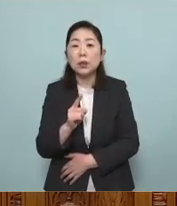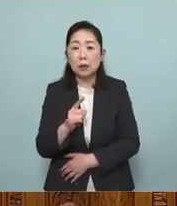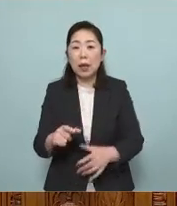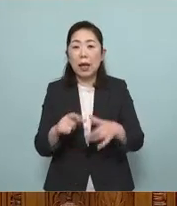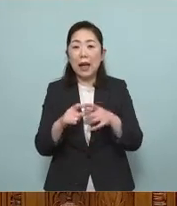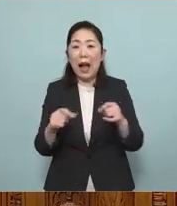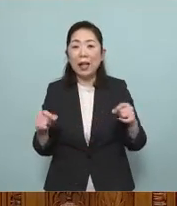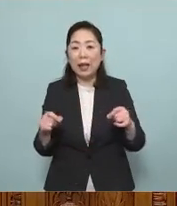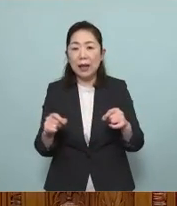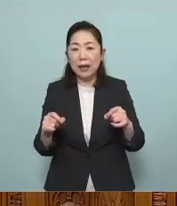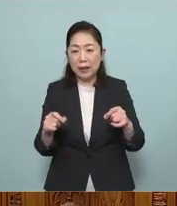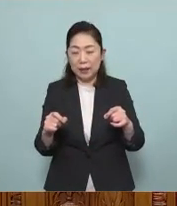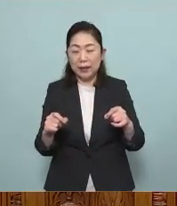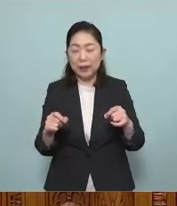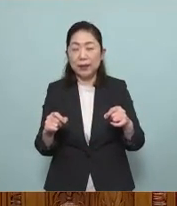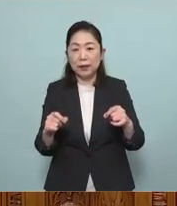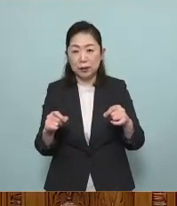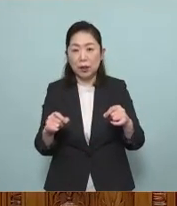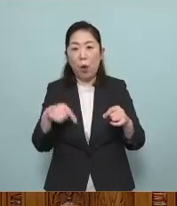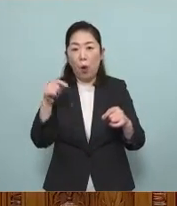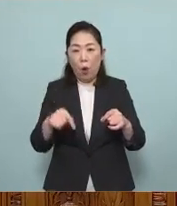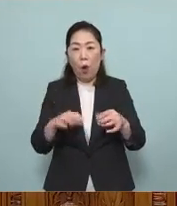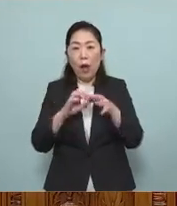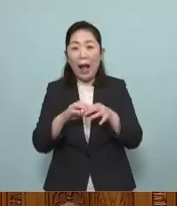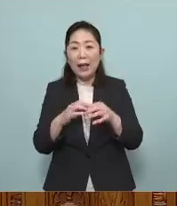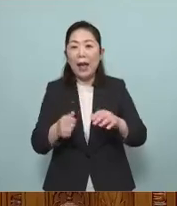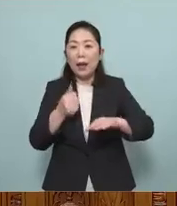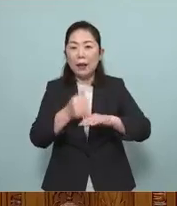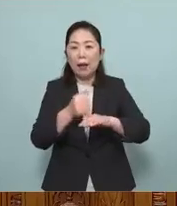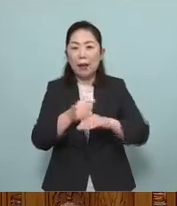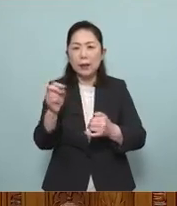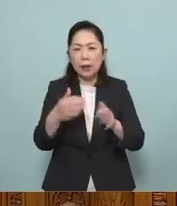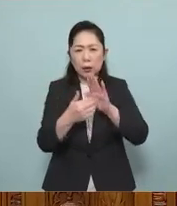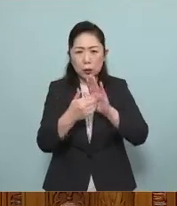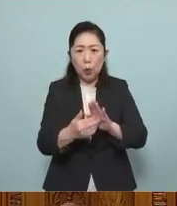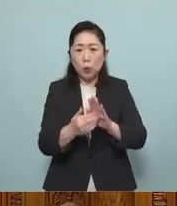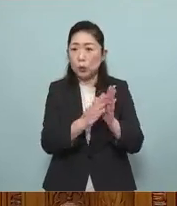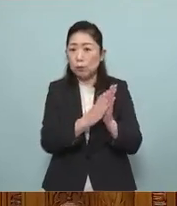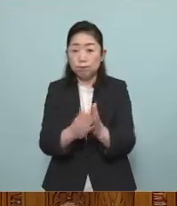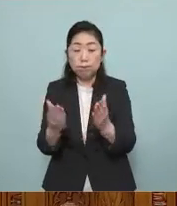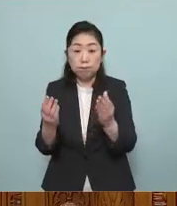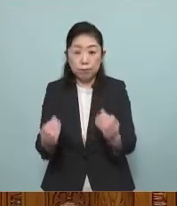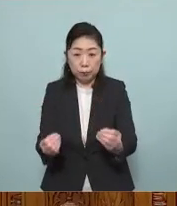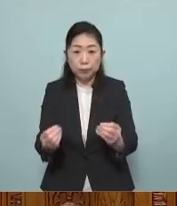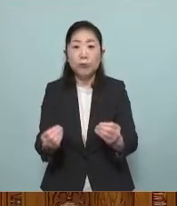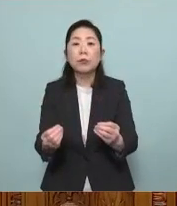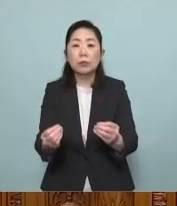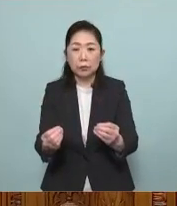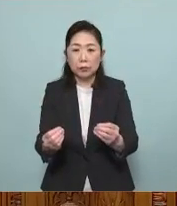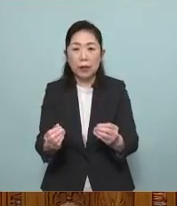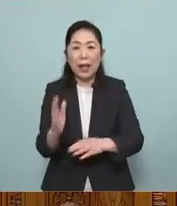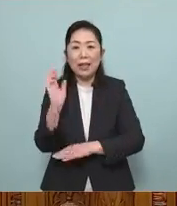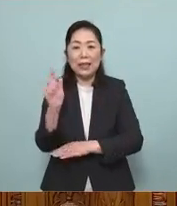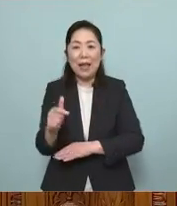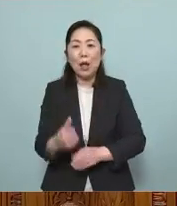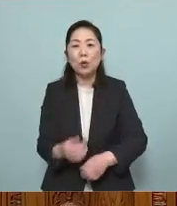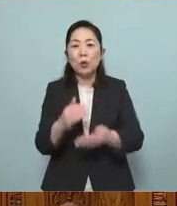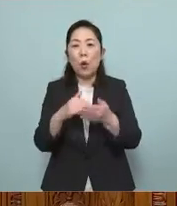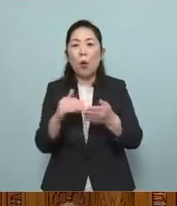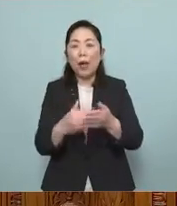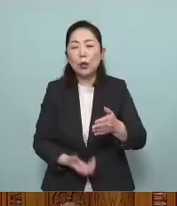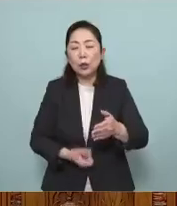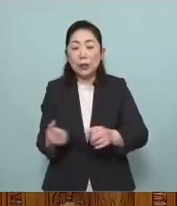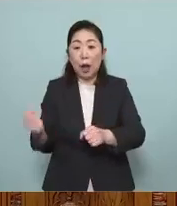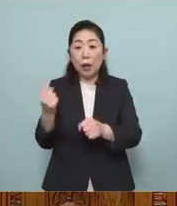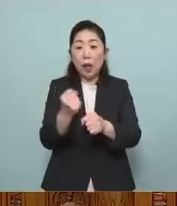に対し、直ちに再発防止に取り組むよう指示をしました。政府統計全体の信頼を回復すべ